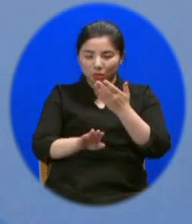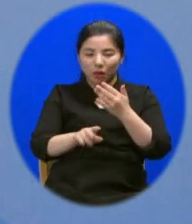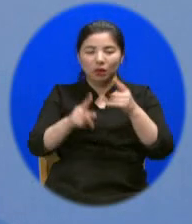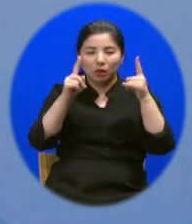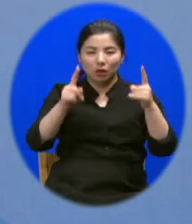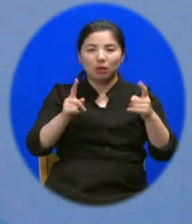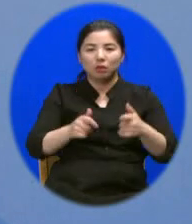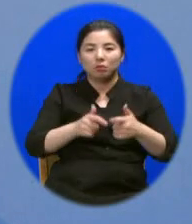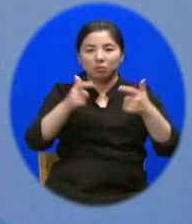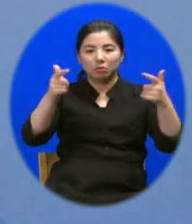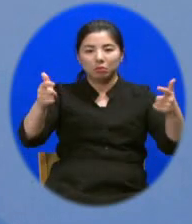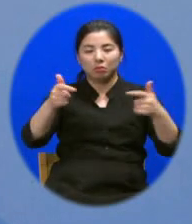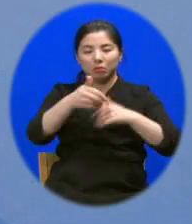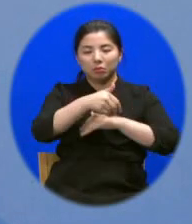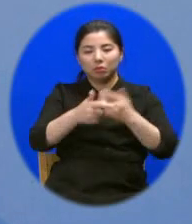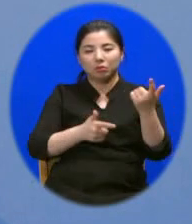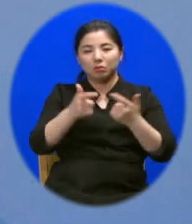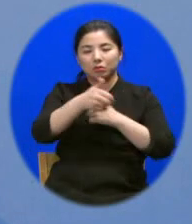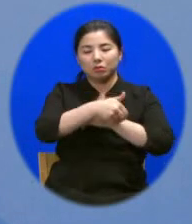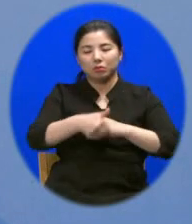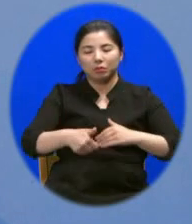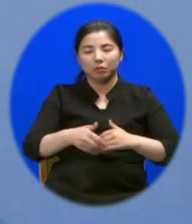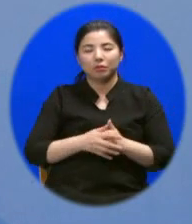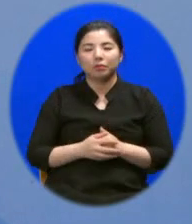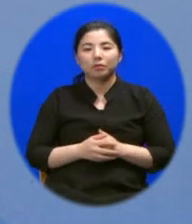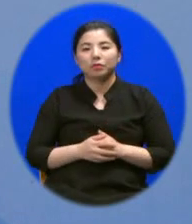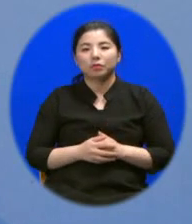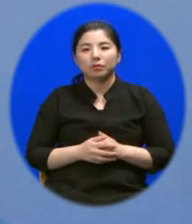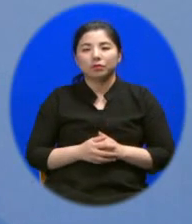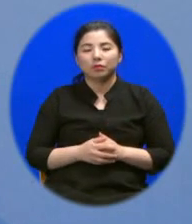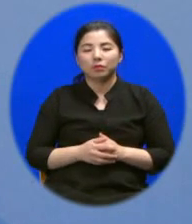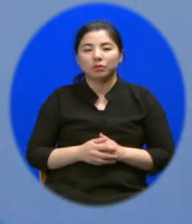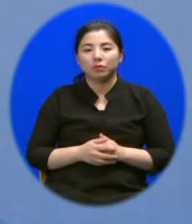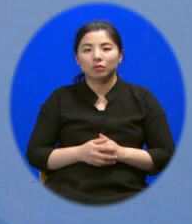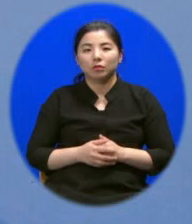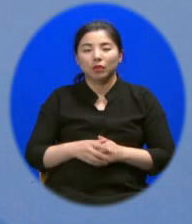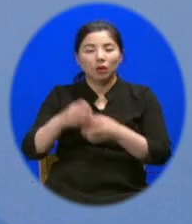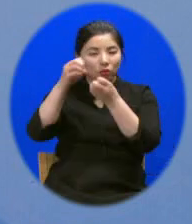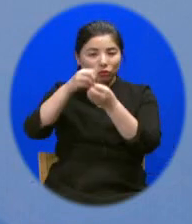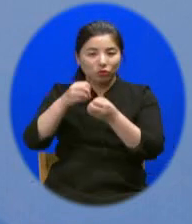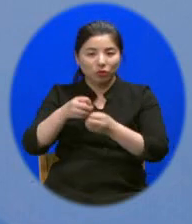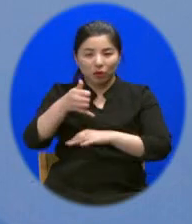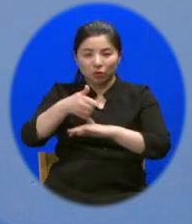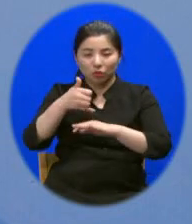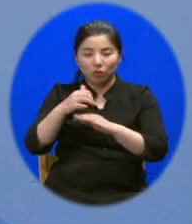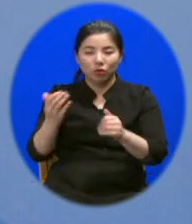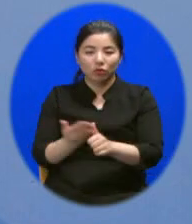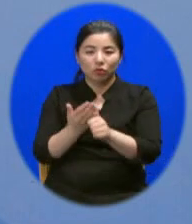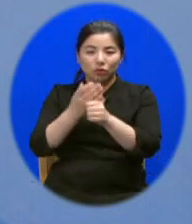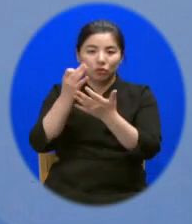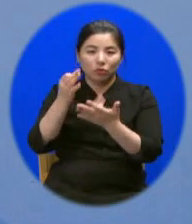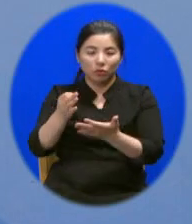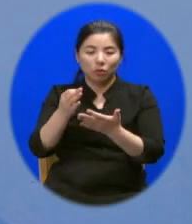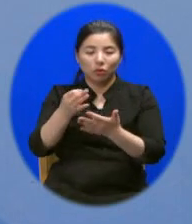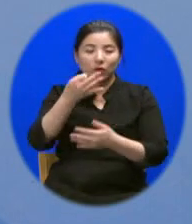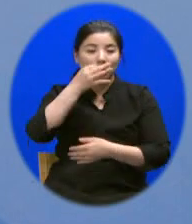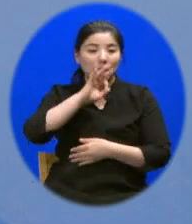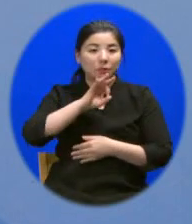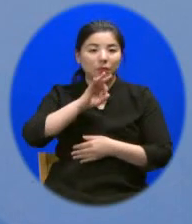대상 폭을 조정 할 계획으로 있다는 말씀을 드리고요 후 개 농업인 육성 자금 그